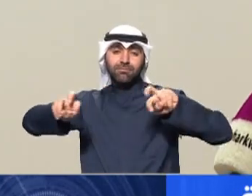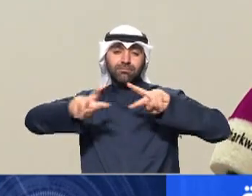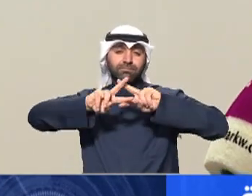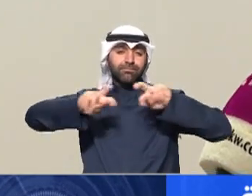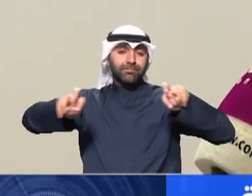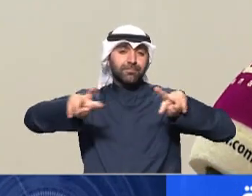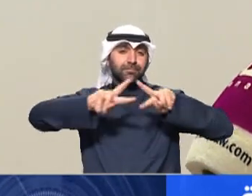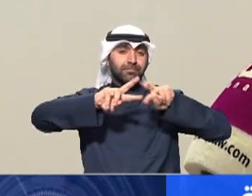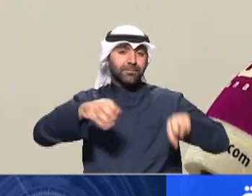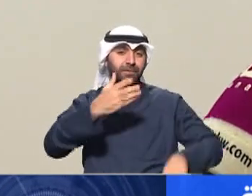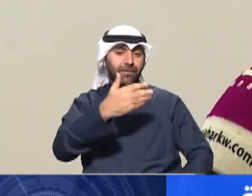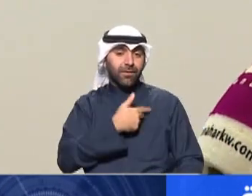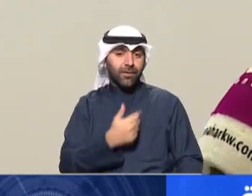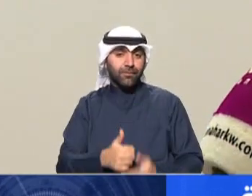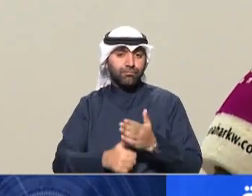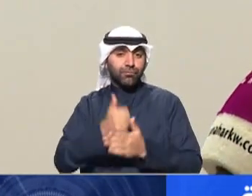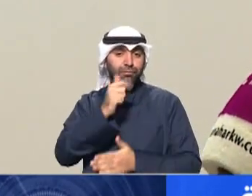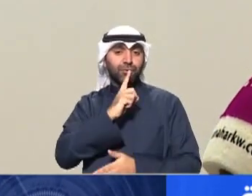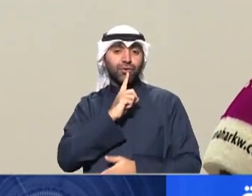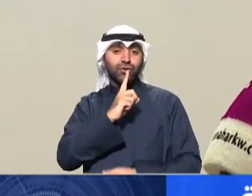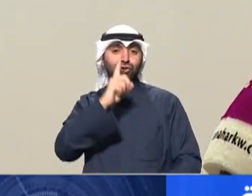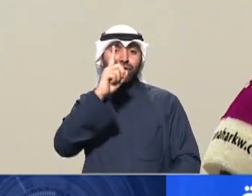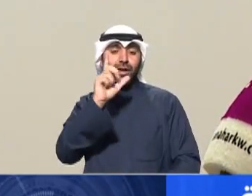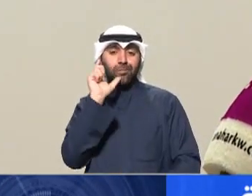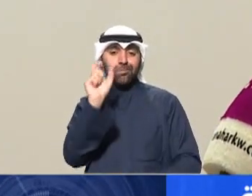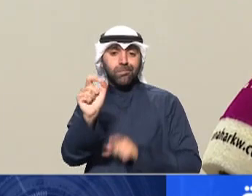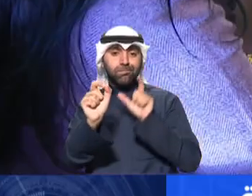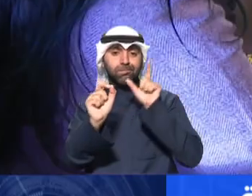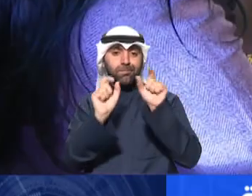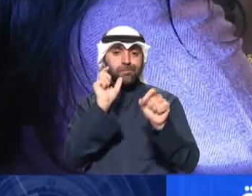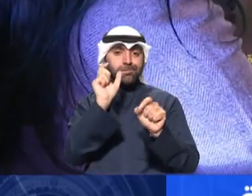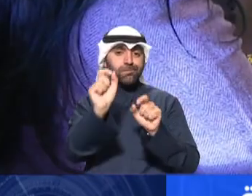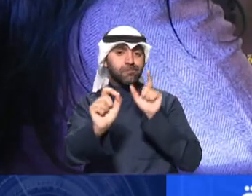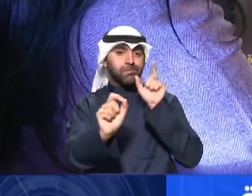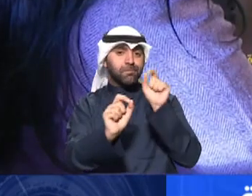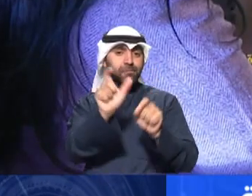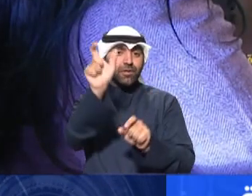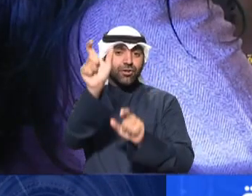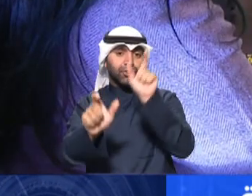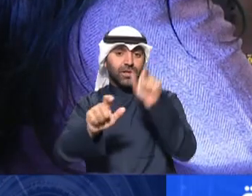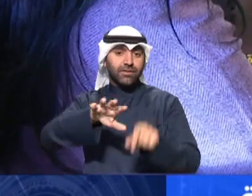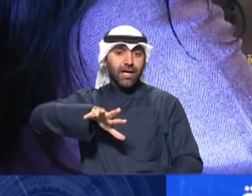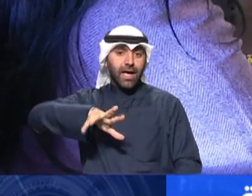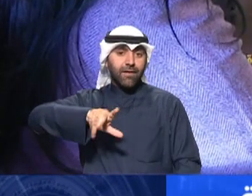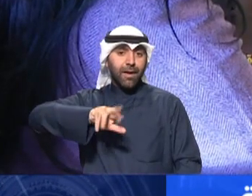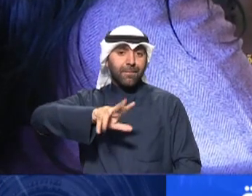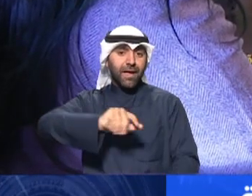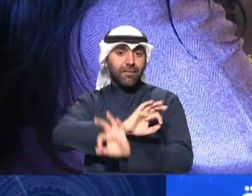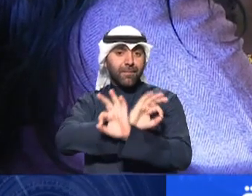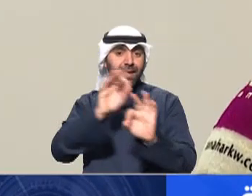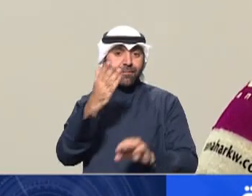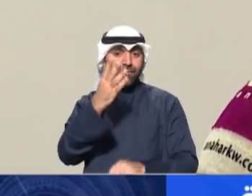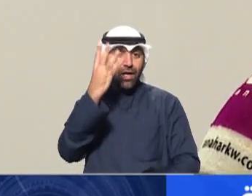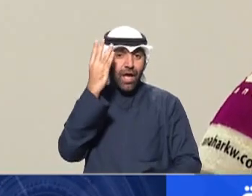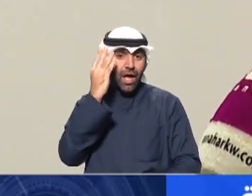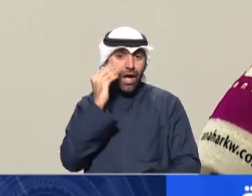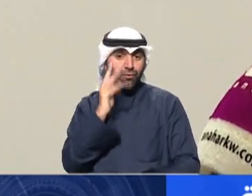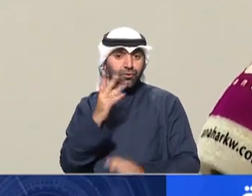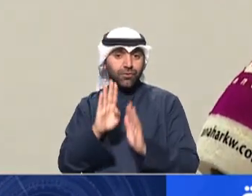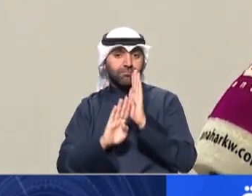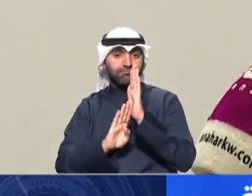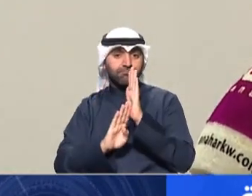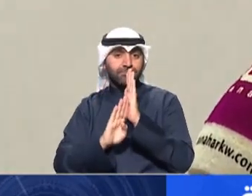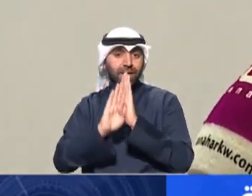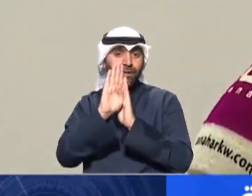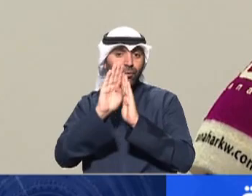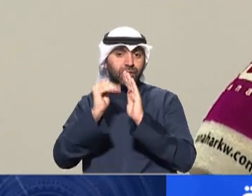منها لتقييم الوضع والخروج أيضا بدروس عملية لتطوير الأداء الحكومي بشكل عام، والأهم من هذا كله